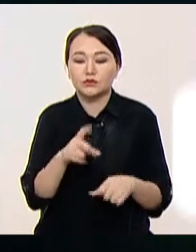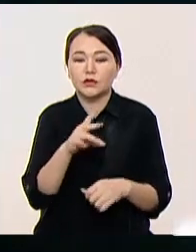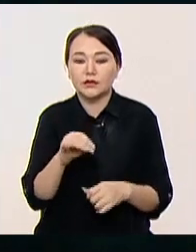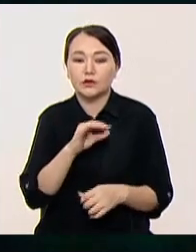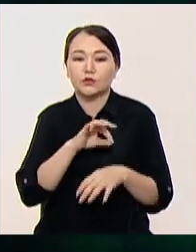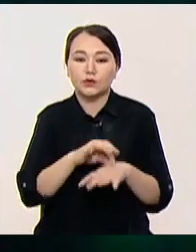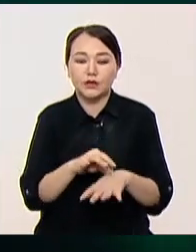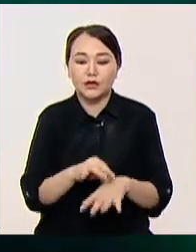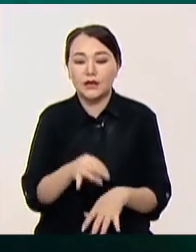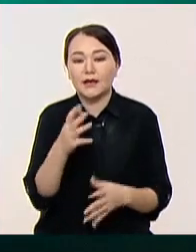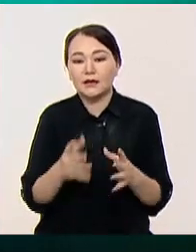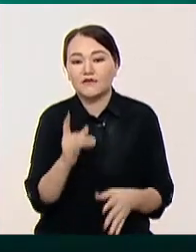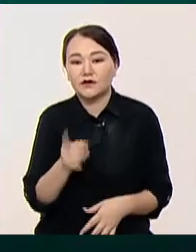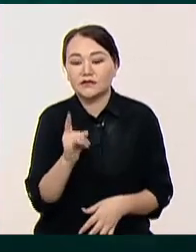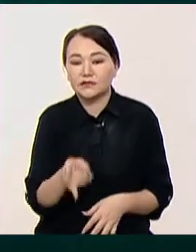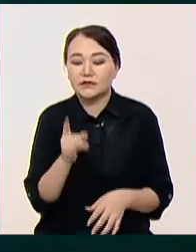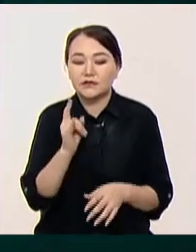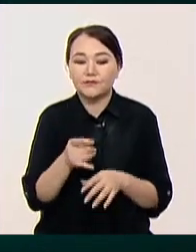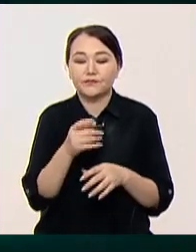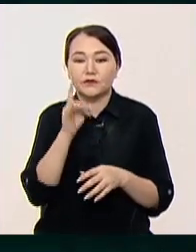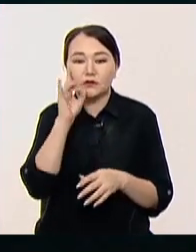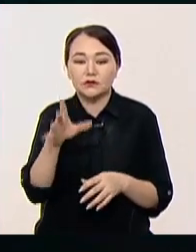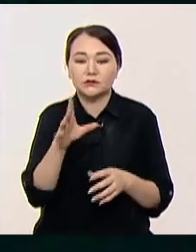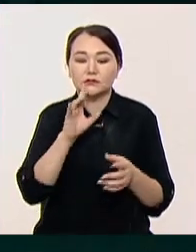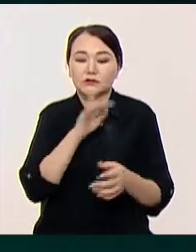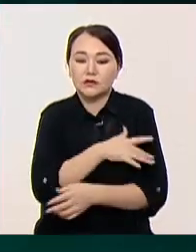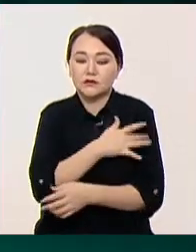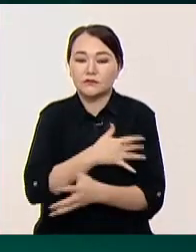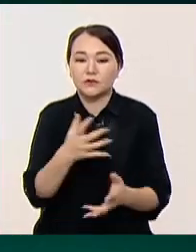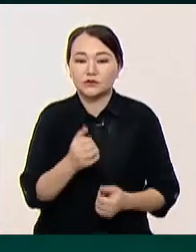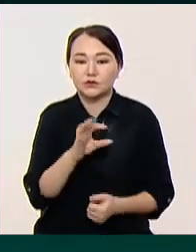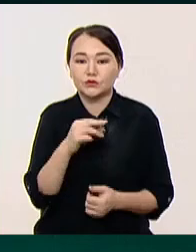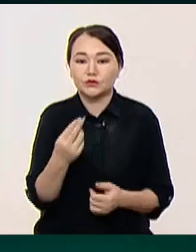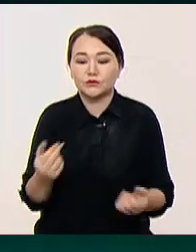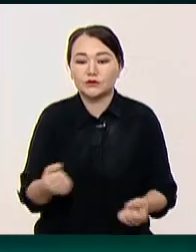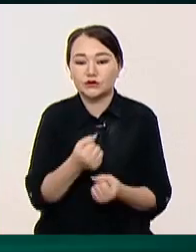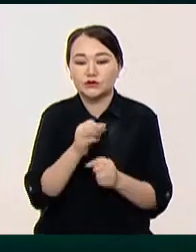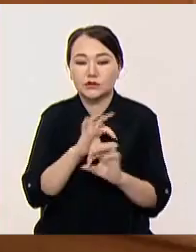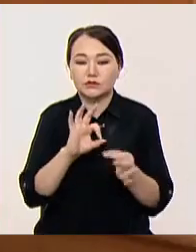и водители такси популярных сервисов получить соцподдержку, расскажет Динара Нургалиева.